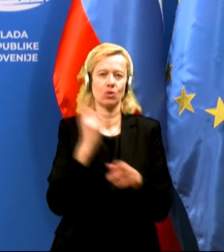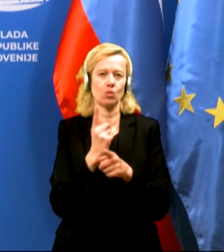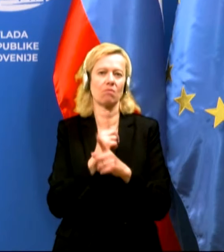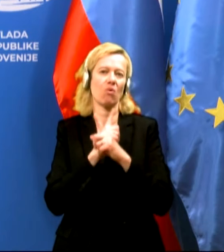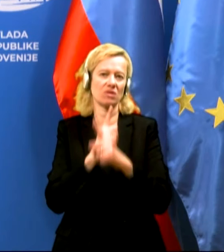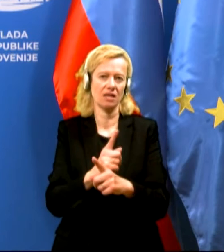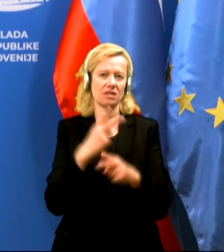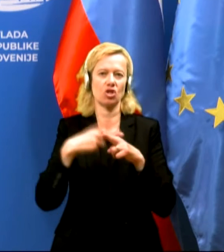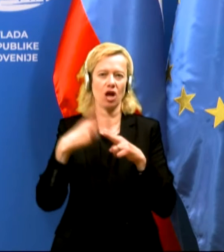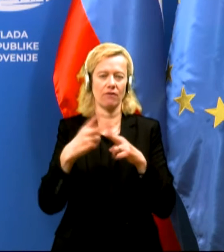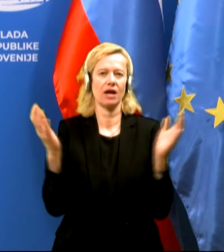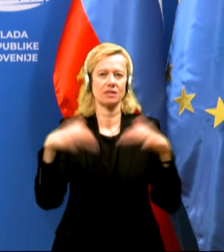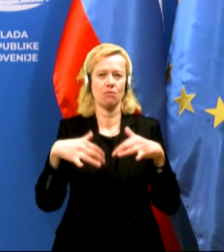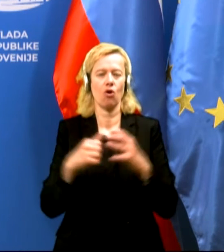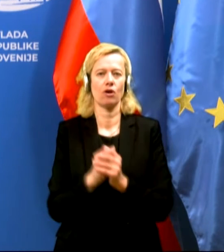poslanci državnega zbora,